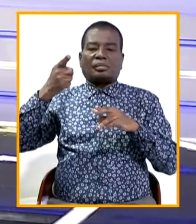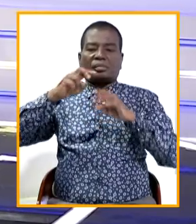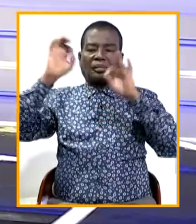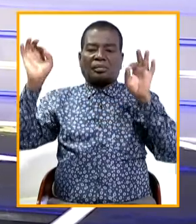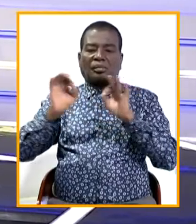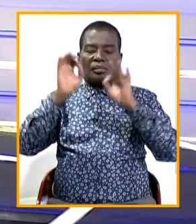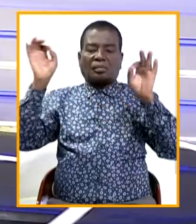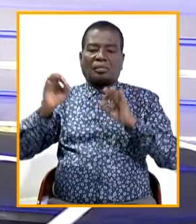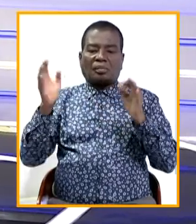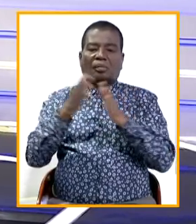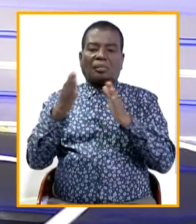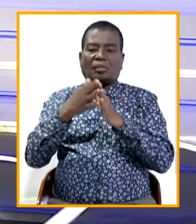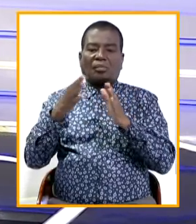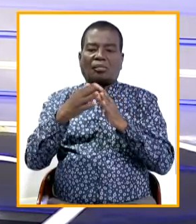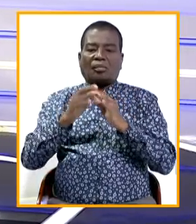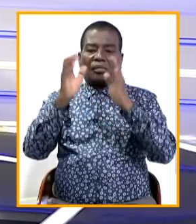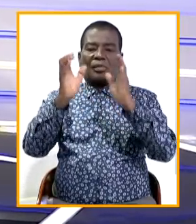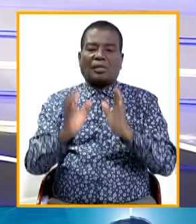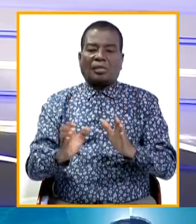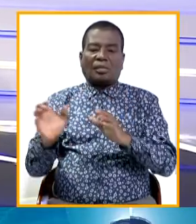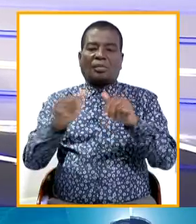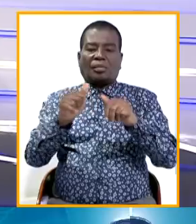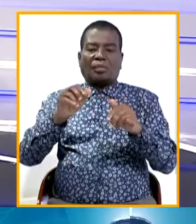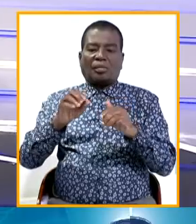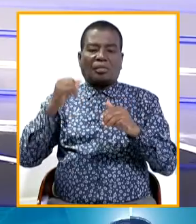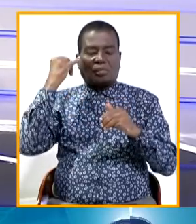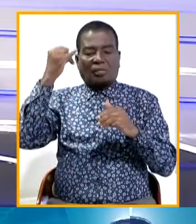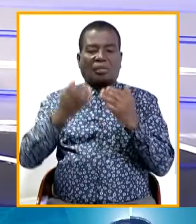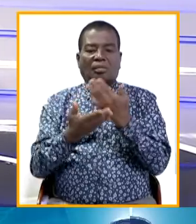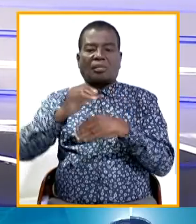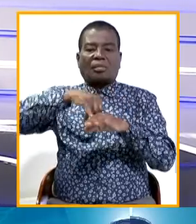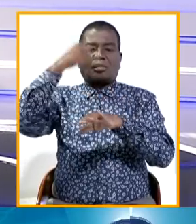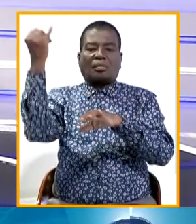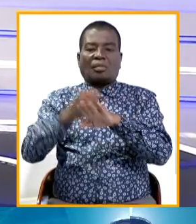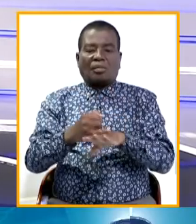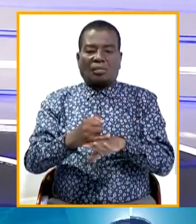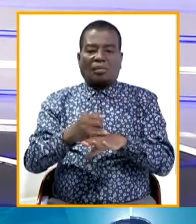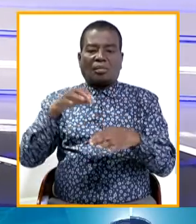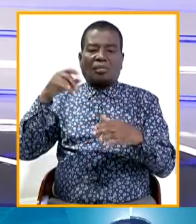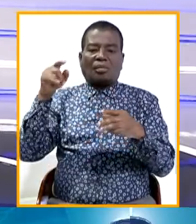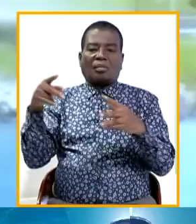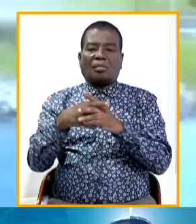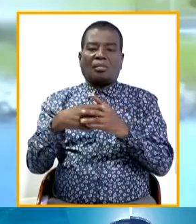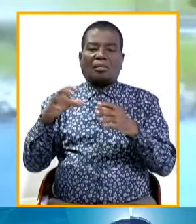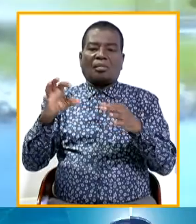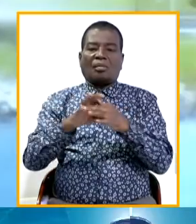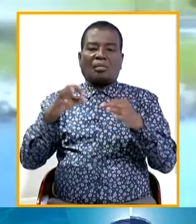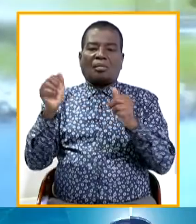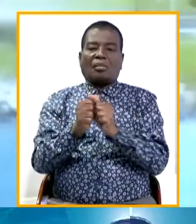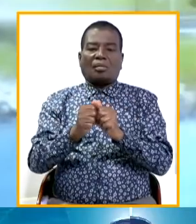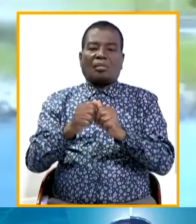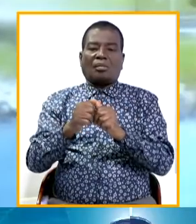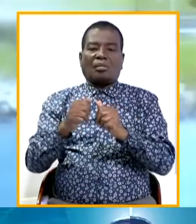Forum des citoyennetés actives, initiée par l'Institut de la IAM en partenariat avec la Fondation